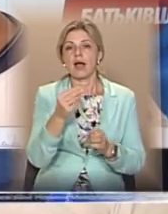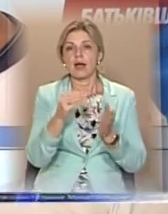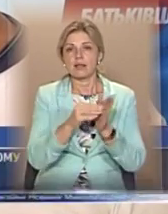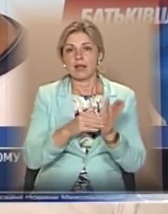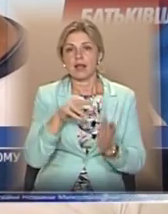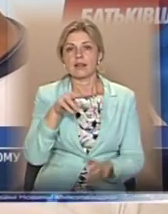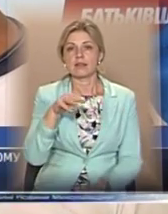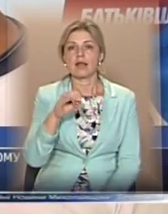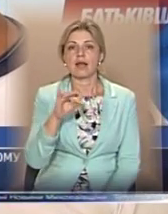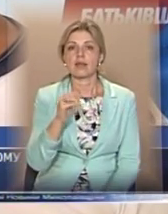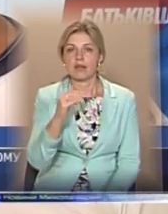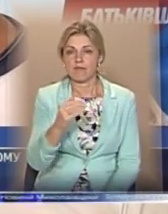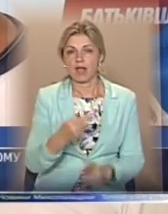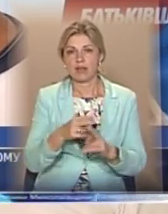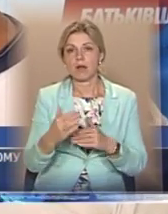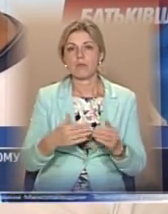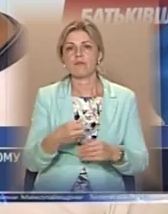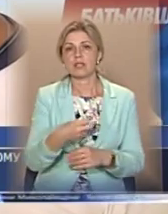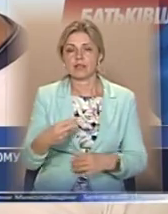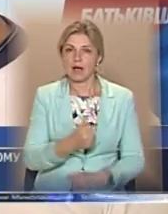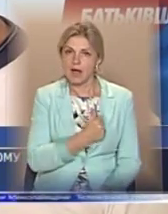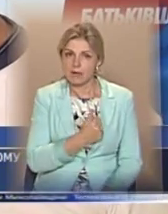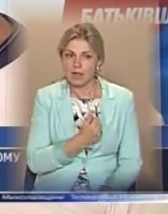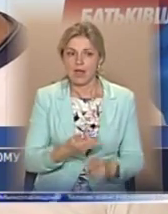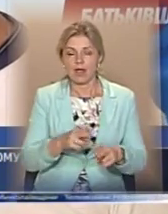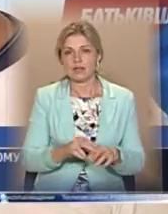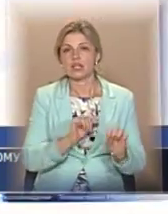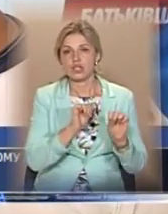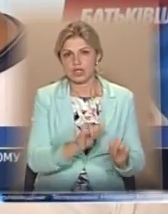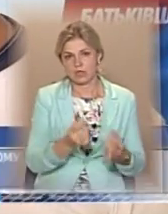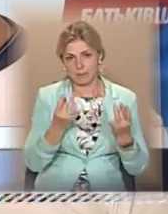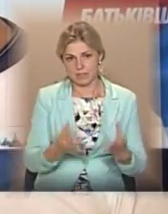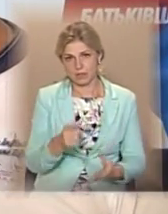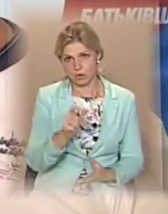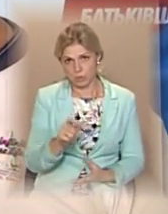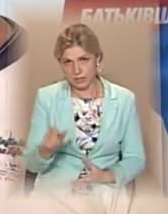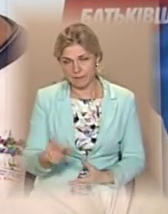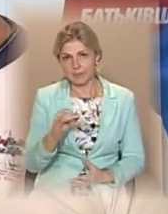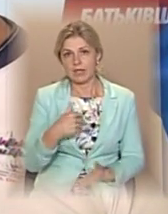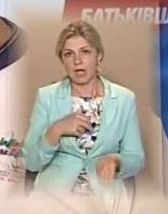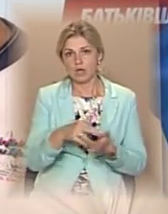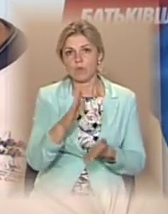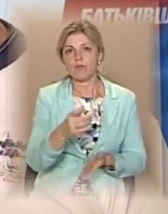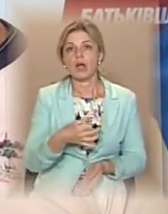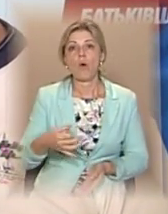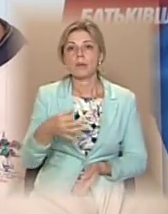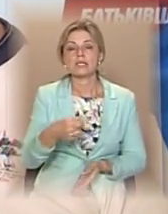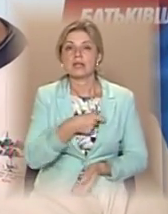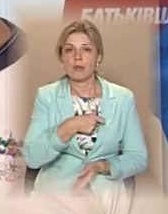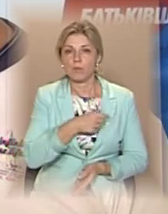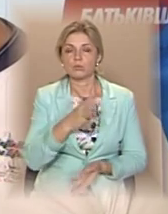уменьшення, це сьогодні професіональна армія, це сьогодні защита простих людей. Я, йдя в обласні депутати, буду відстоювати